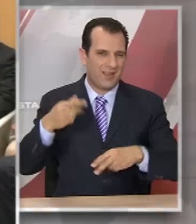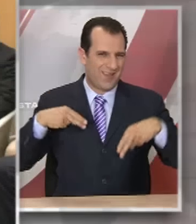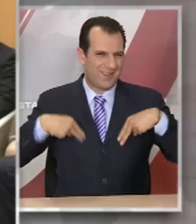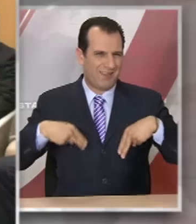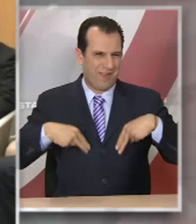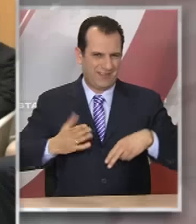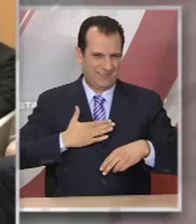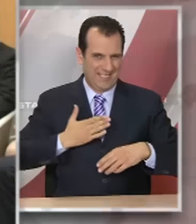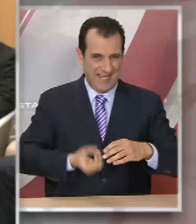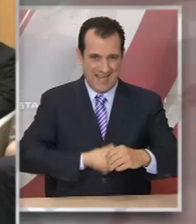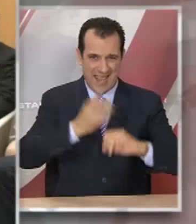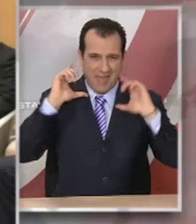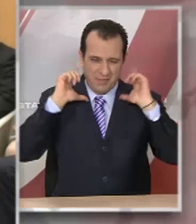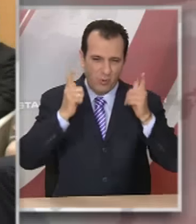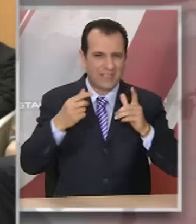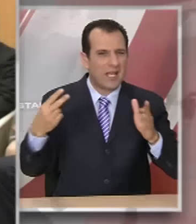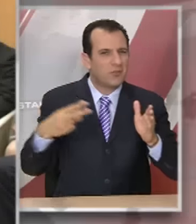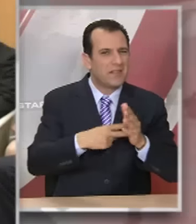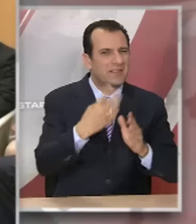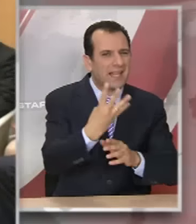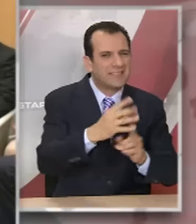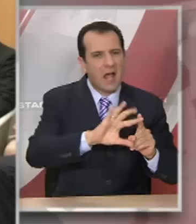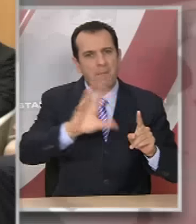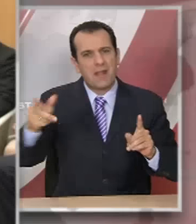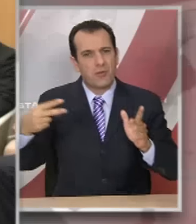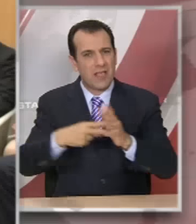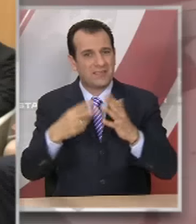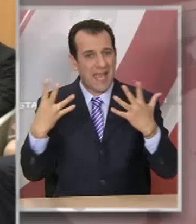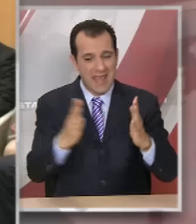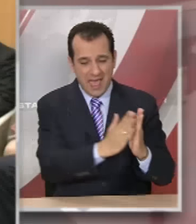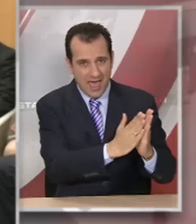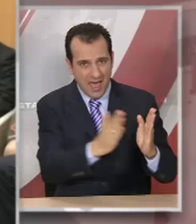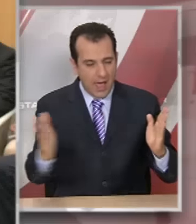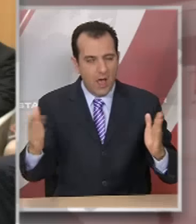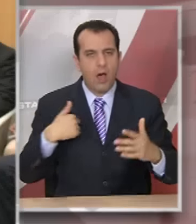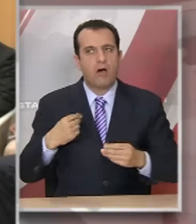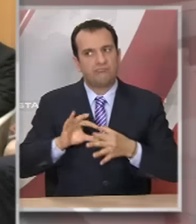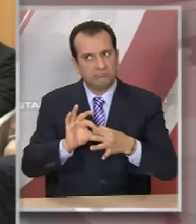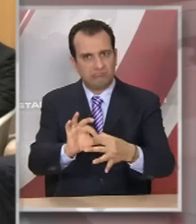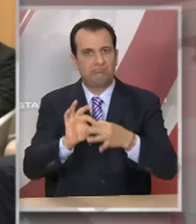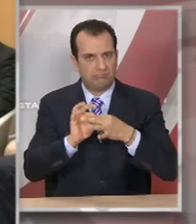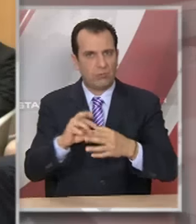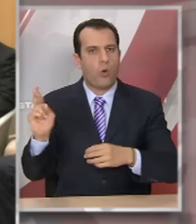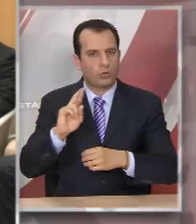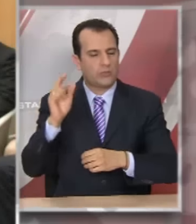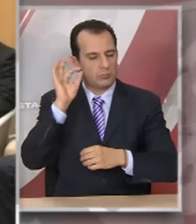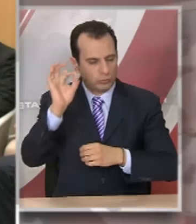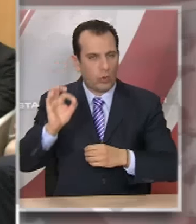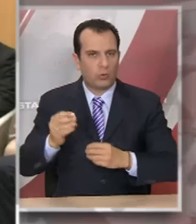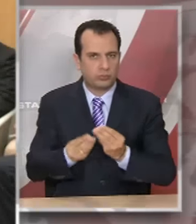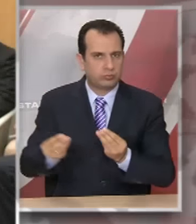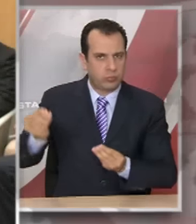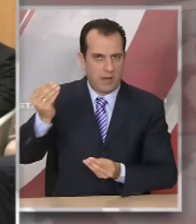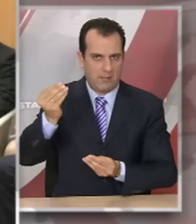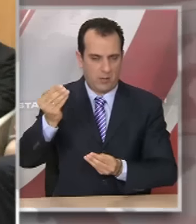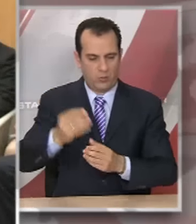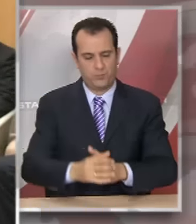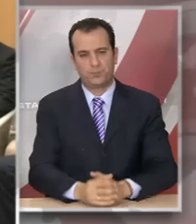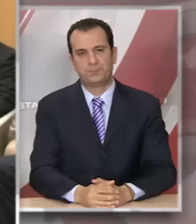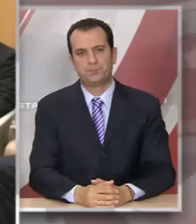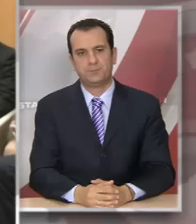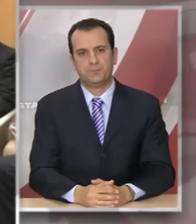στην κυβέρνηση μεταξύ του 2004 και του 2009 έκανε πολλά πράγματα για να προωθήσει τις ελληνορωσικές σχέσεις.